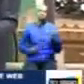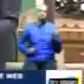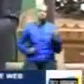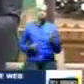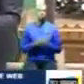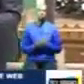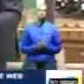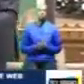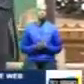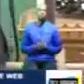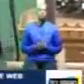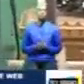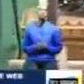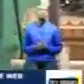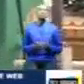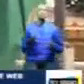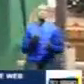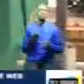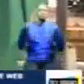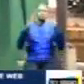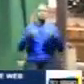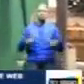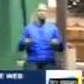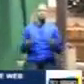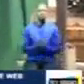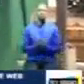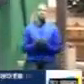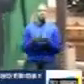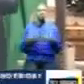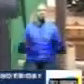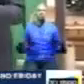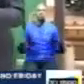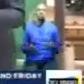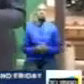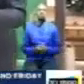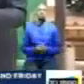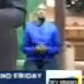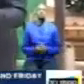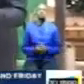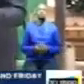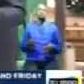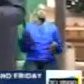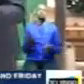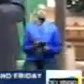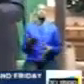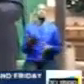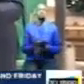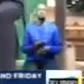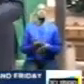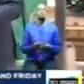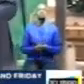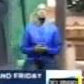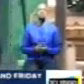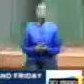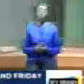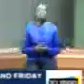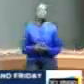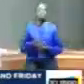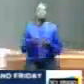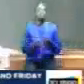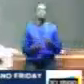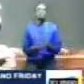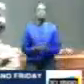Mujina la Bwana. À s'habiller sans excentricité. Anze kuvala mzuri, hapana tumangua tufupi, tuvala